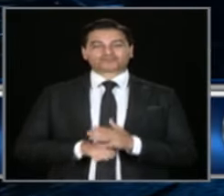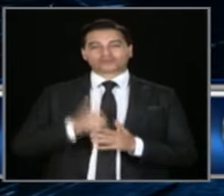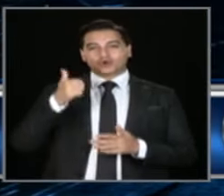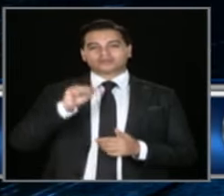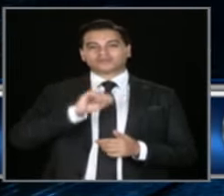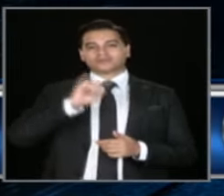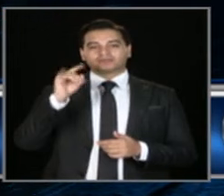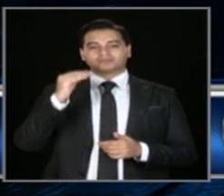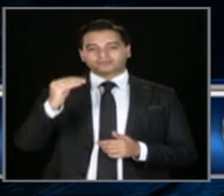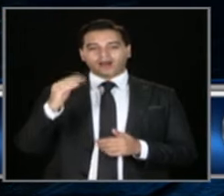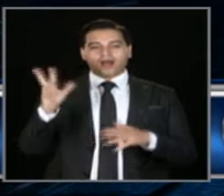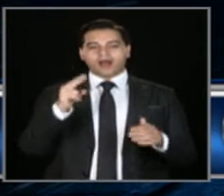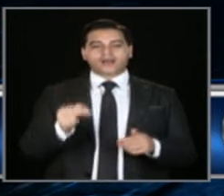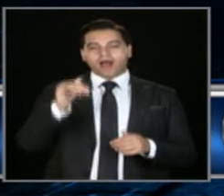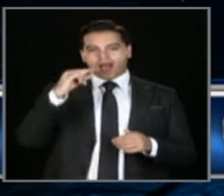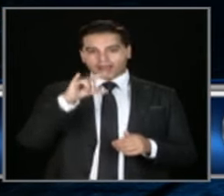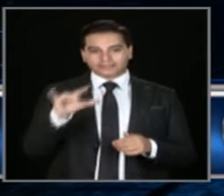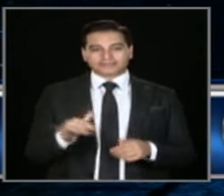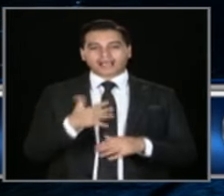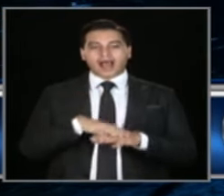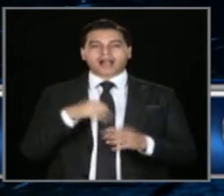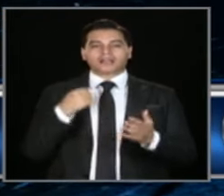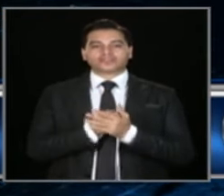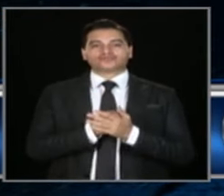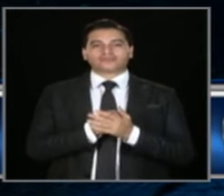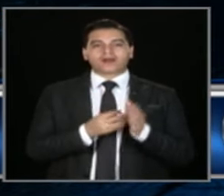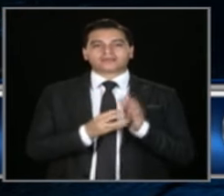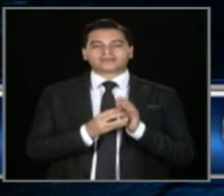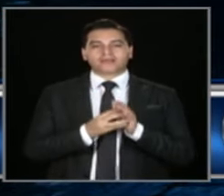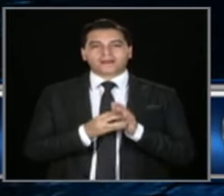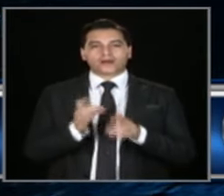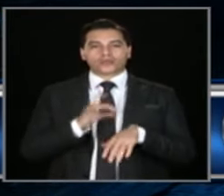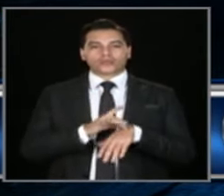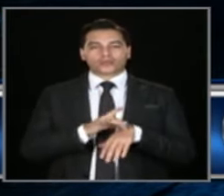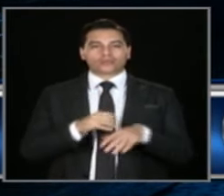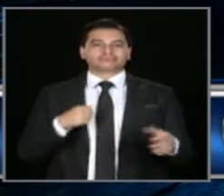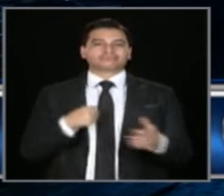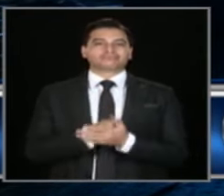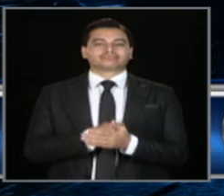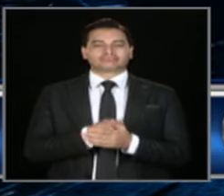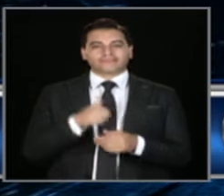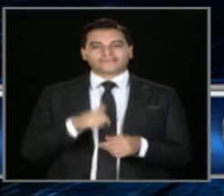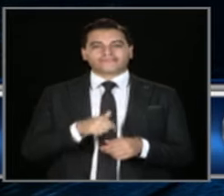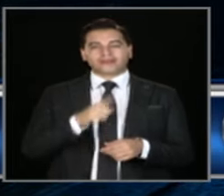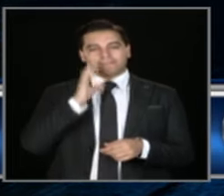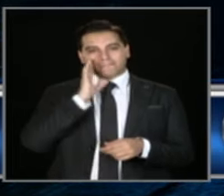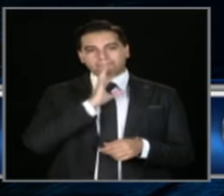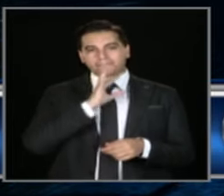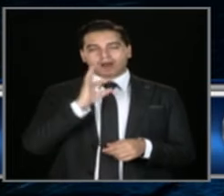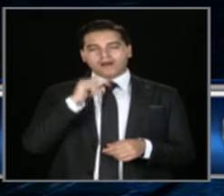حصل صلاح العيدي على درجة الماجستير من إحدى الجامعات في غزة